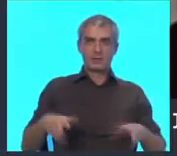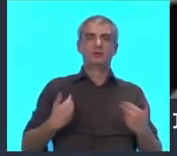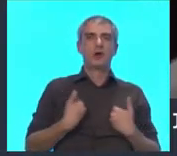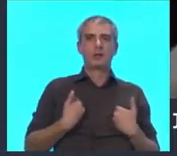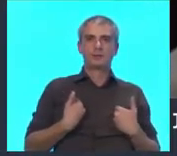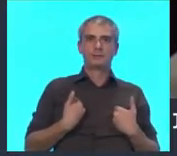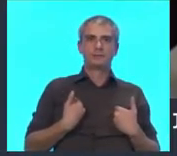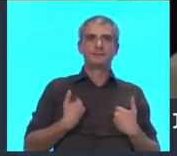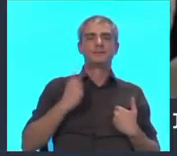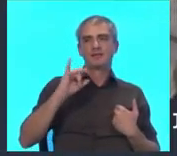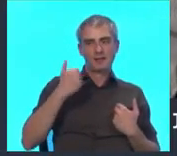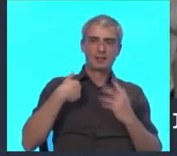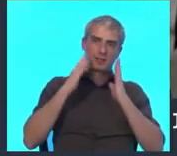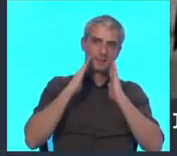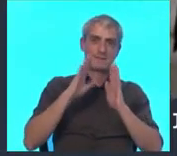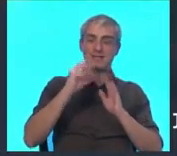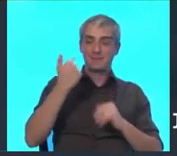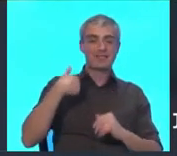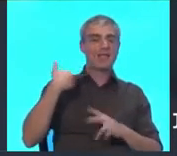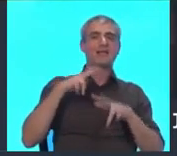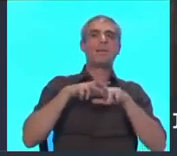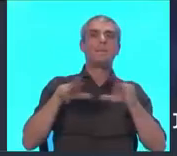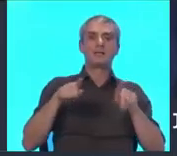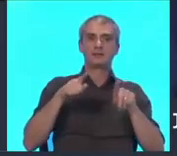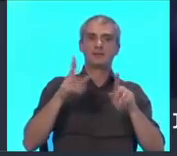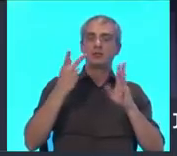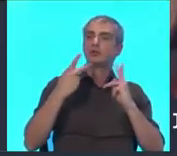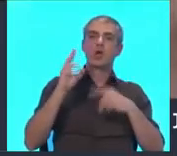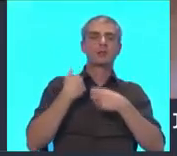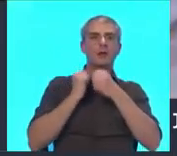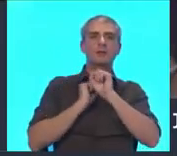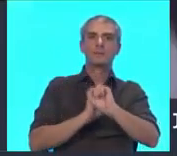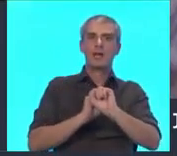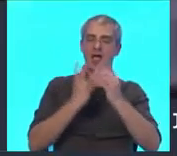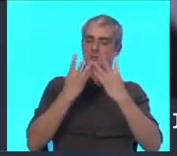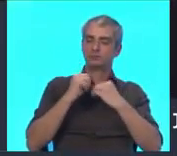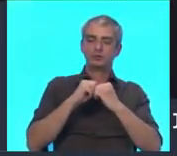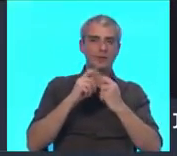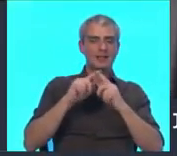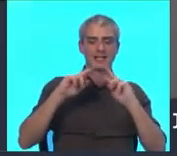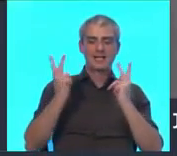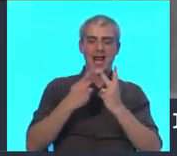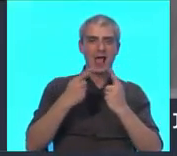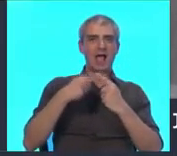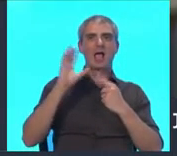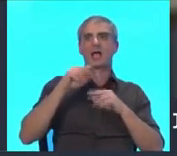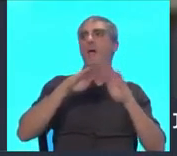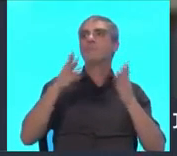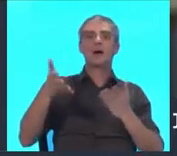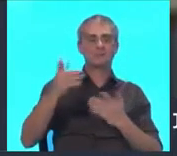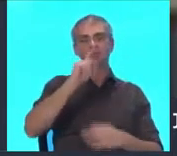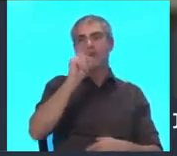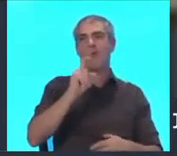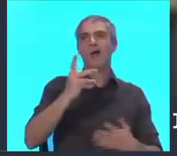אני כן מאמינה שאם הייתי במצב עם הרבה יותר תמיכה משפחתית, קהילתית, גם מהמערכת, אולי